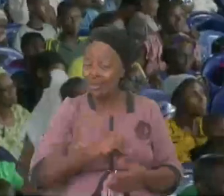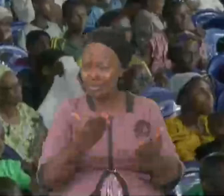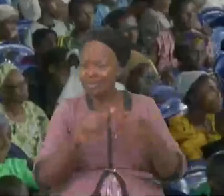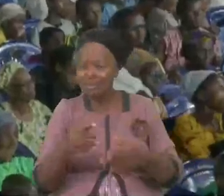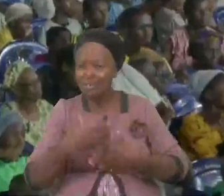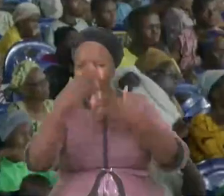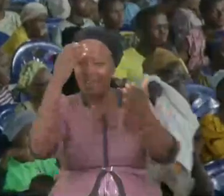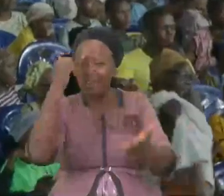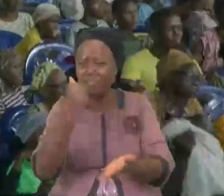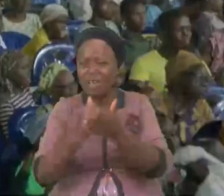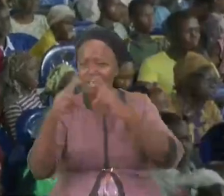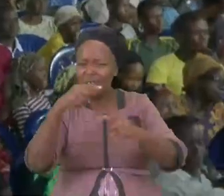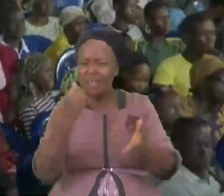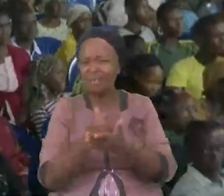amen.